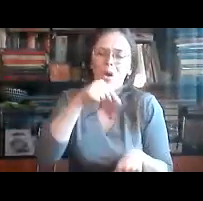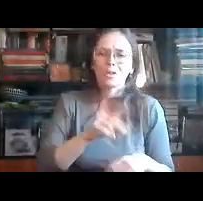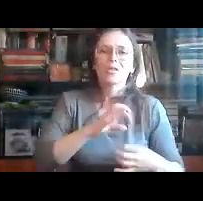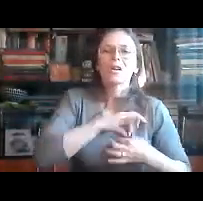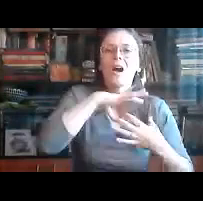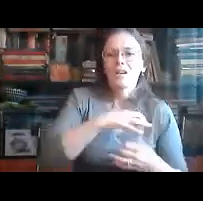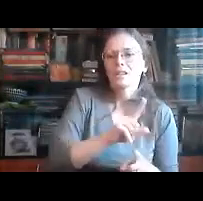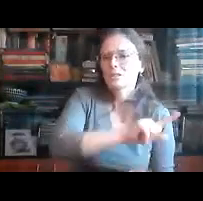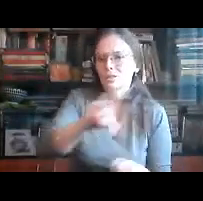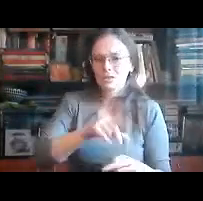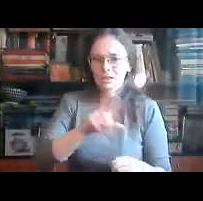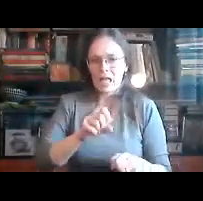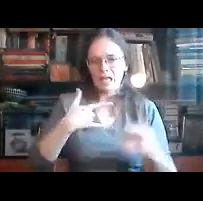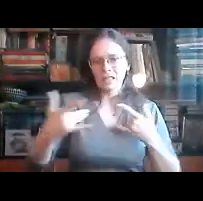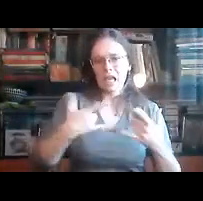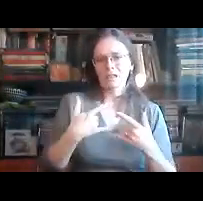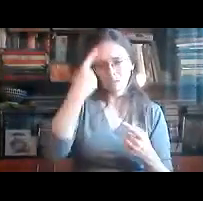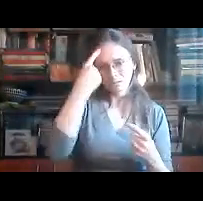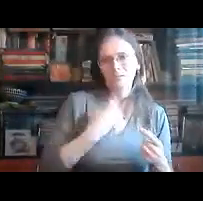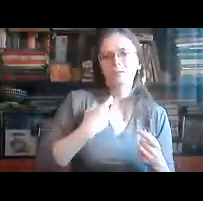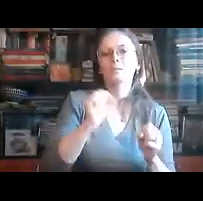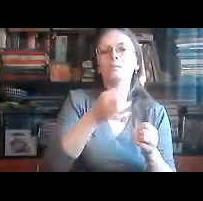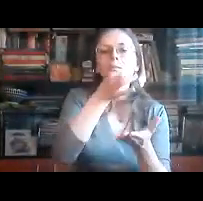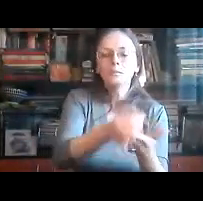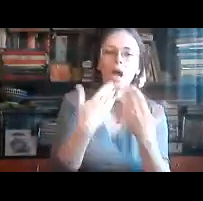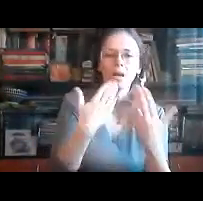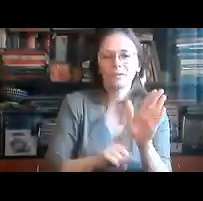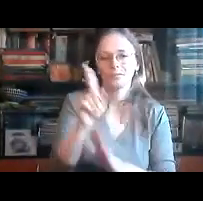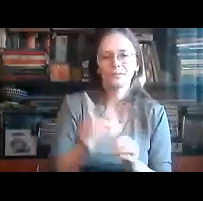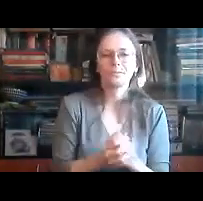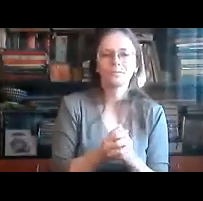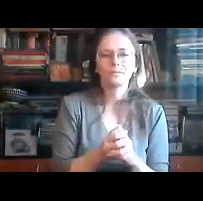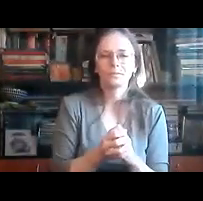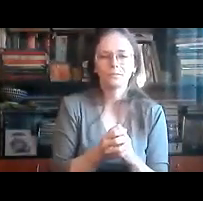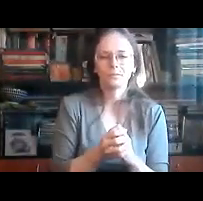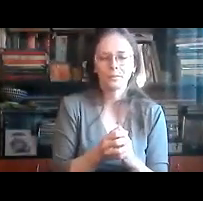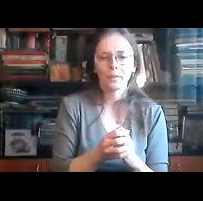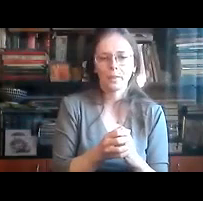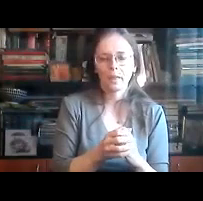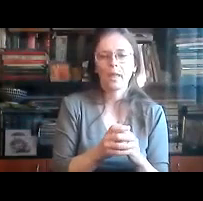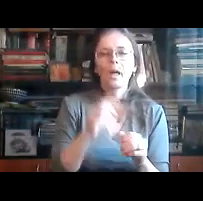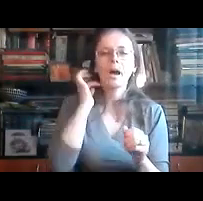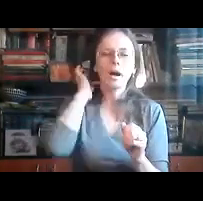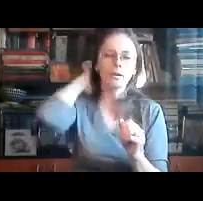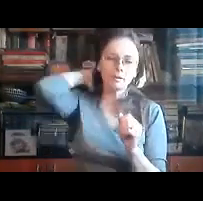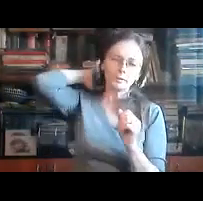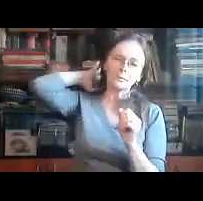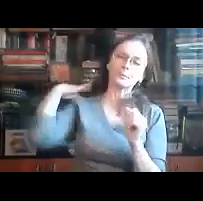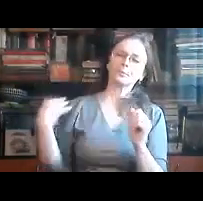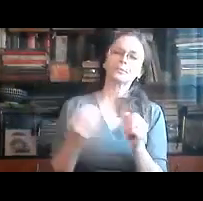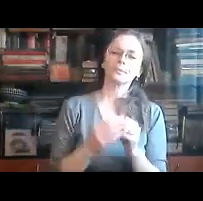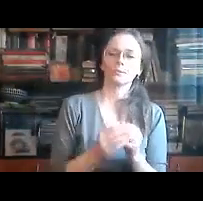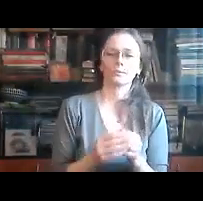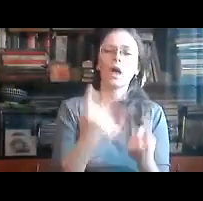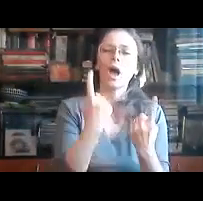и тогда я... могу включить. Я только... Можно, да? Да, да, можно, Андрей, пожалуйста. Но только одну мысль